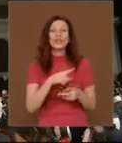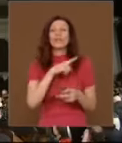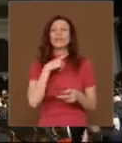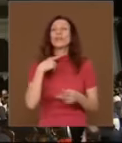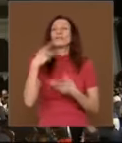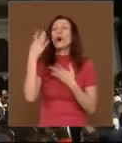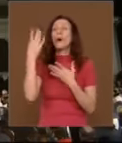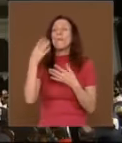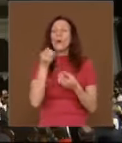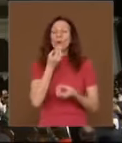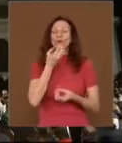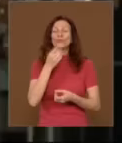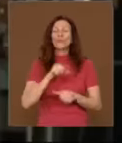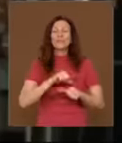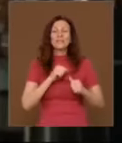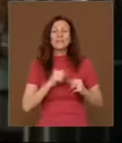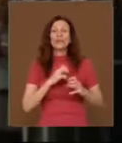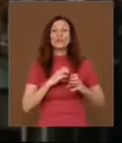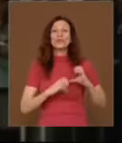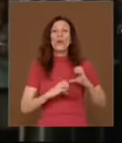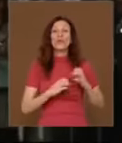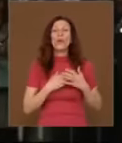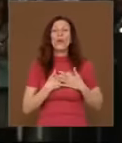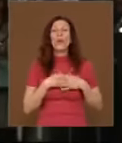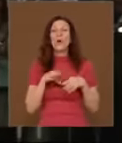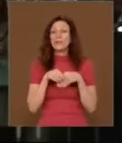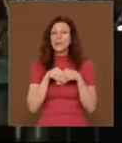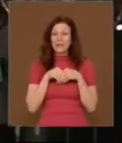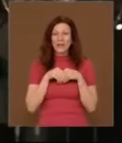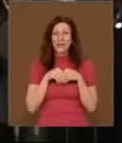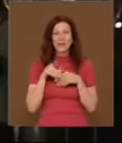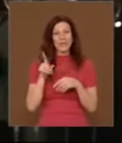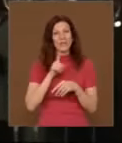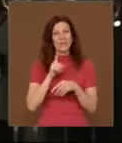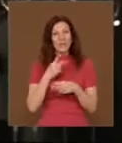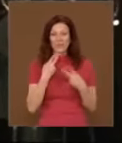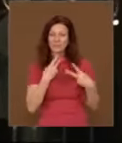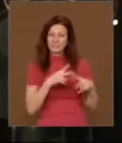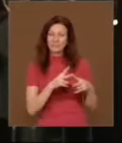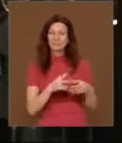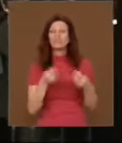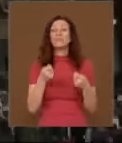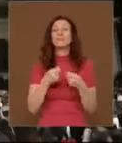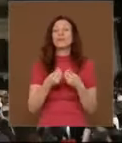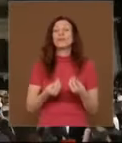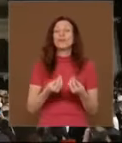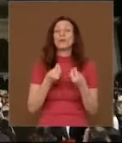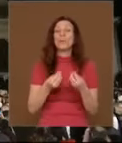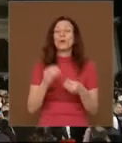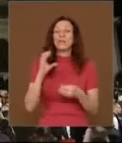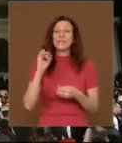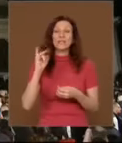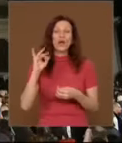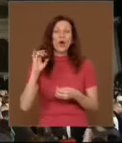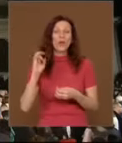Богу е дух съкрушен, сърце съкрушено и смирено ти, Боже, не ще презреш. Стори добро, Господи, на Сион по Твоето